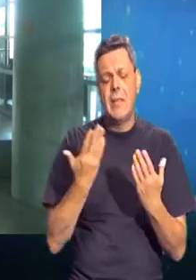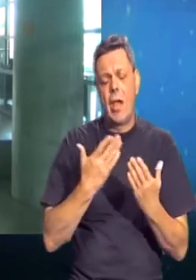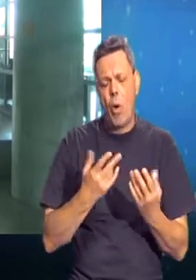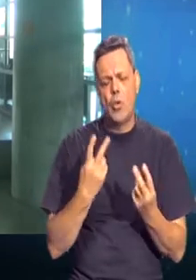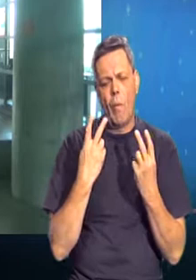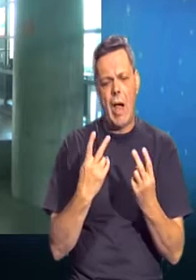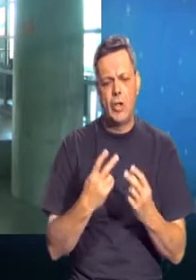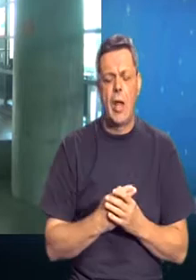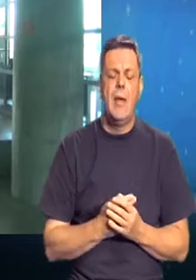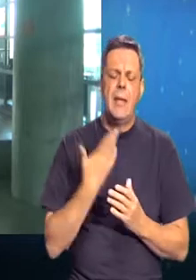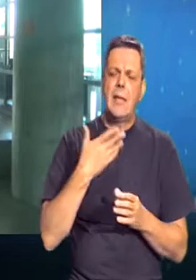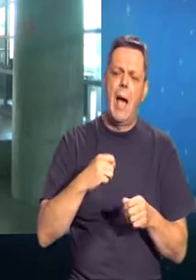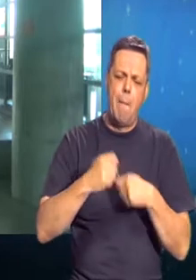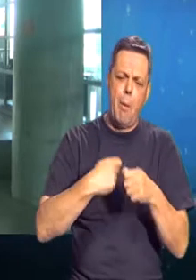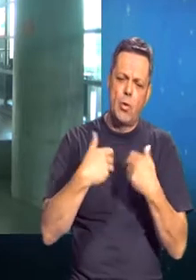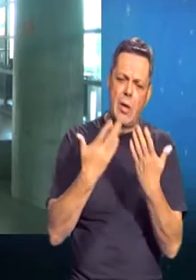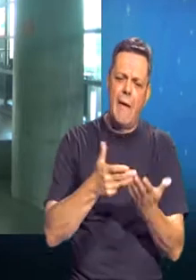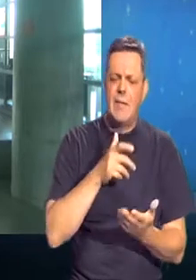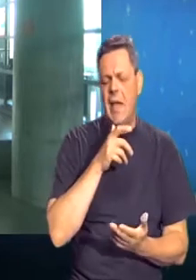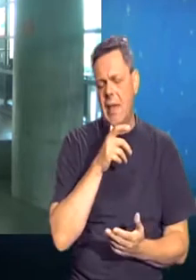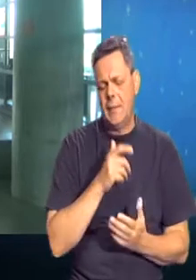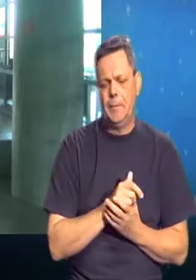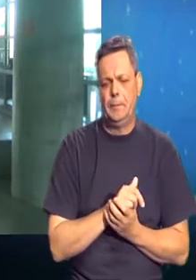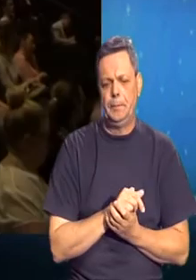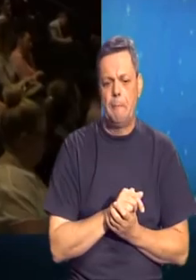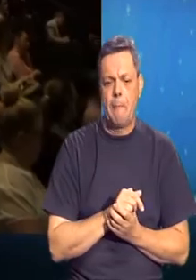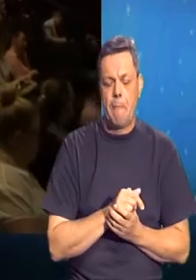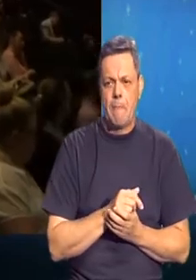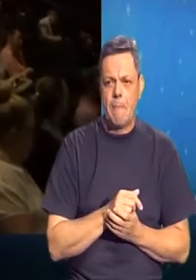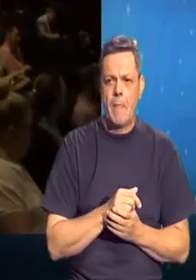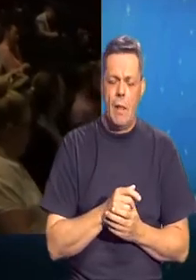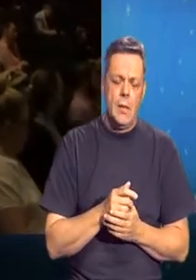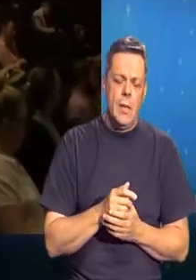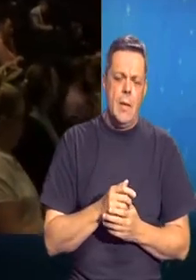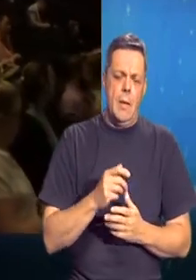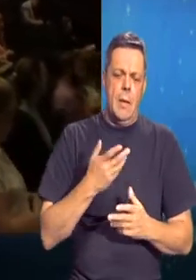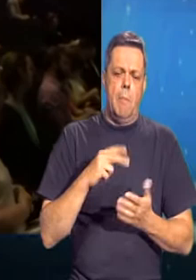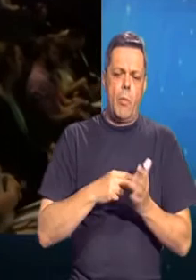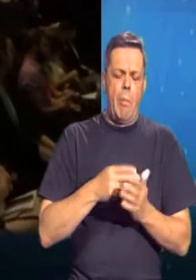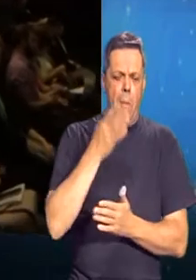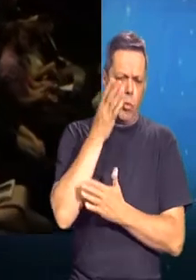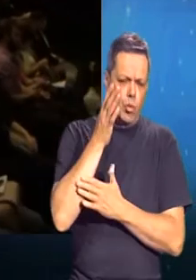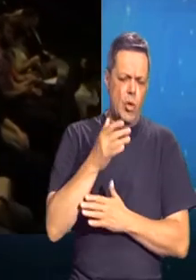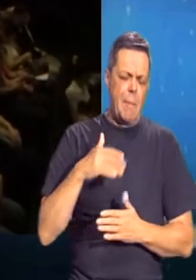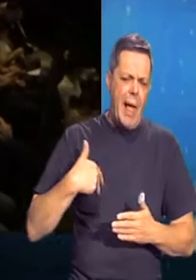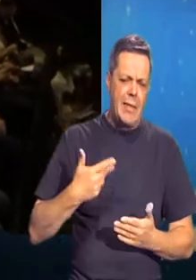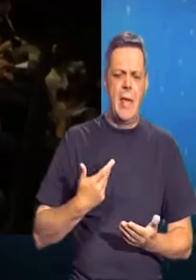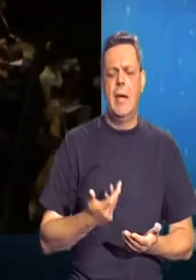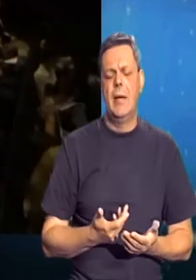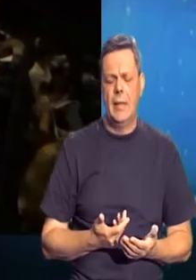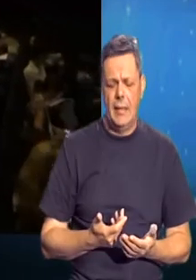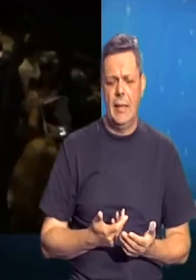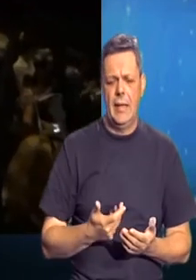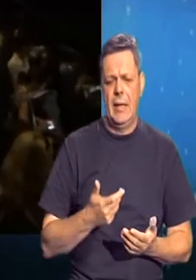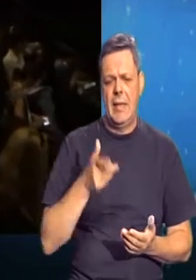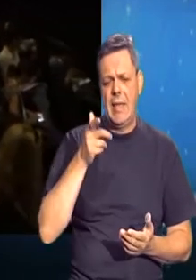su izuzetno bitne za poslodavca i za start na tržištu rada. Želja za boljom budućnosti mladih i njihovom većem zapošljavanju ujedinila je